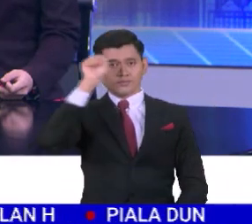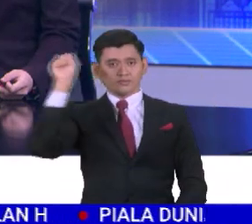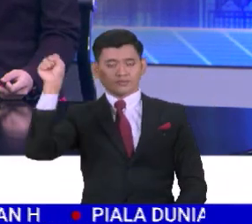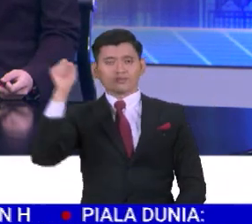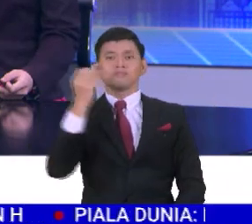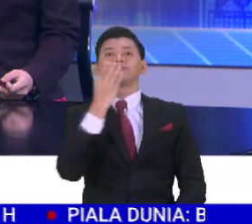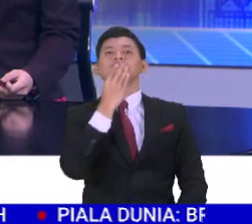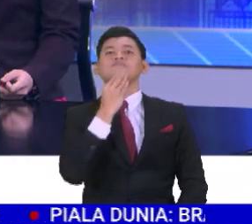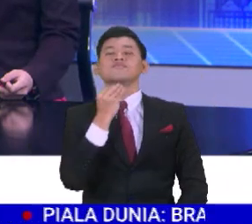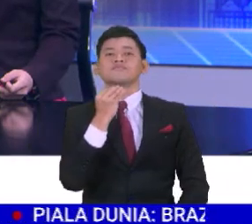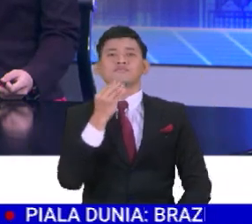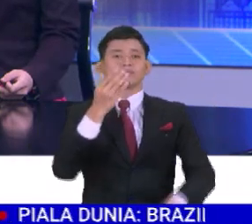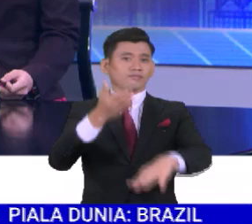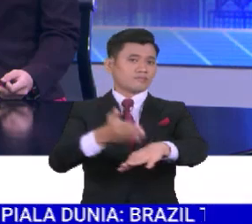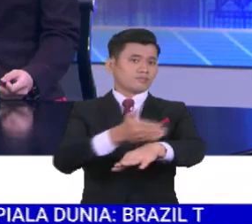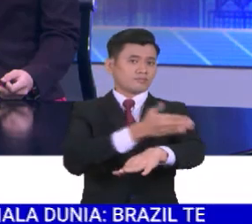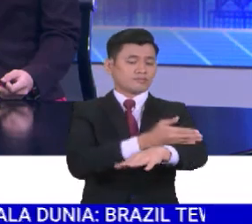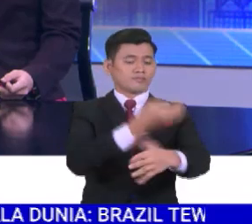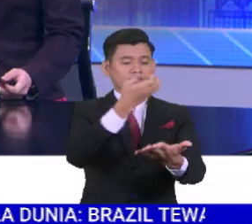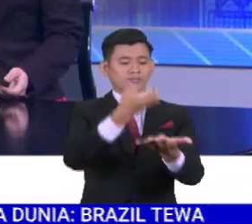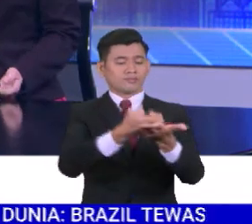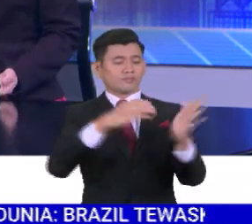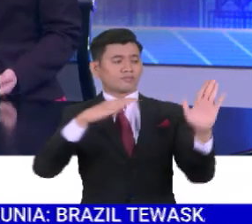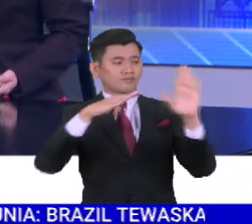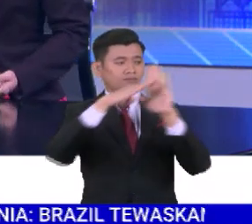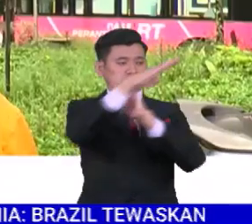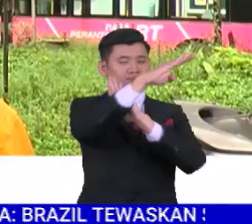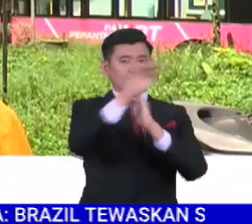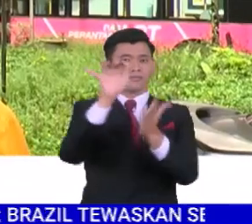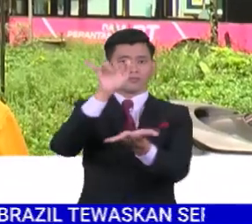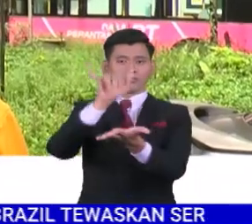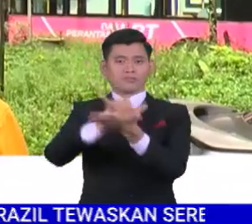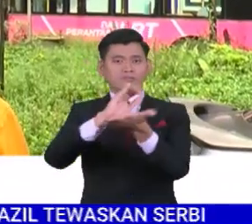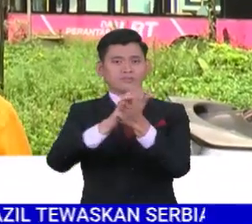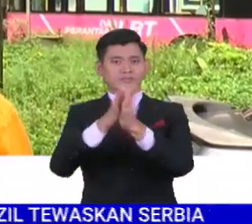Pengukuhan ekonomi antara menjadi tumpuan utama.